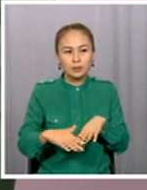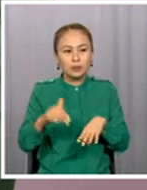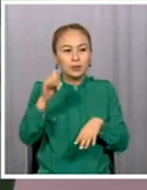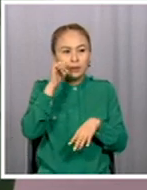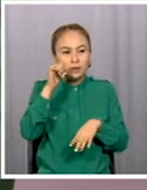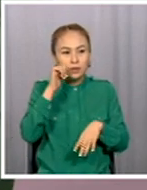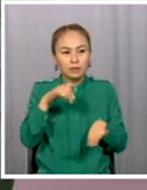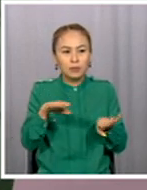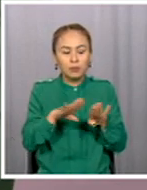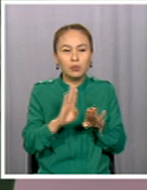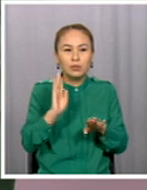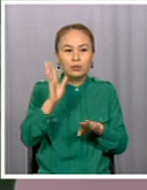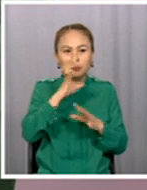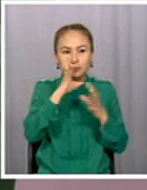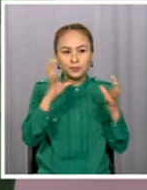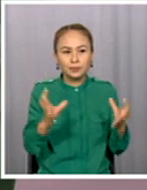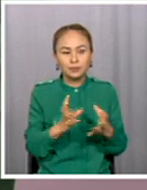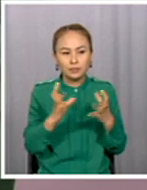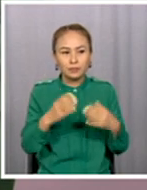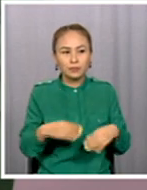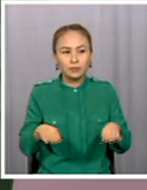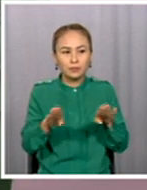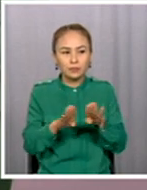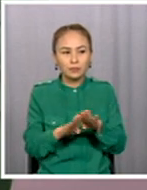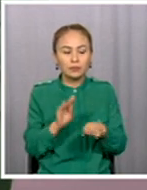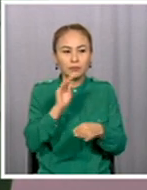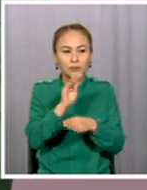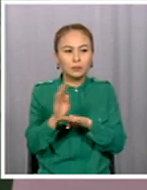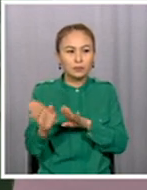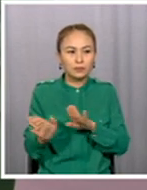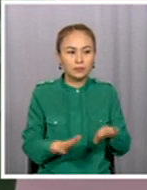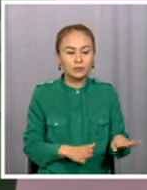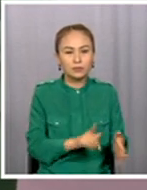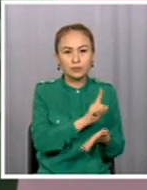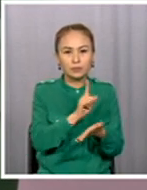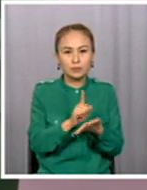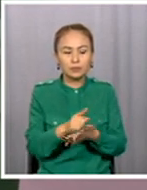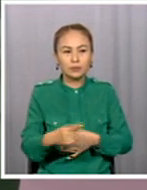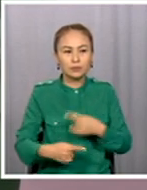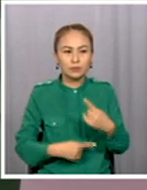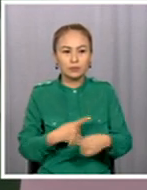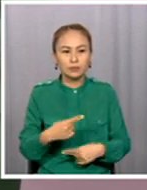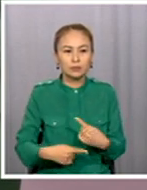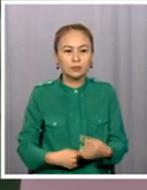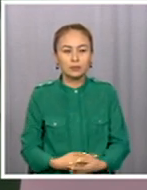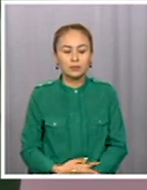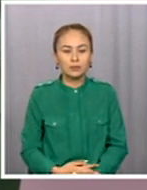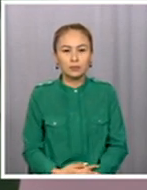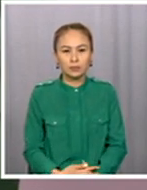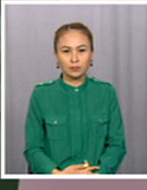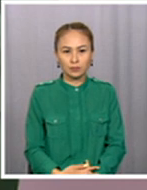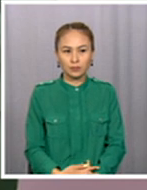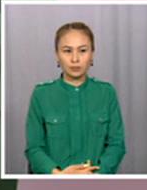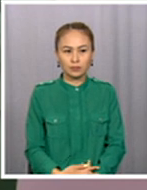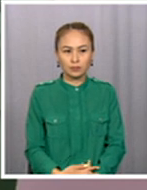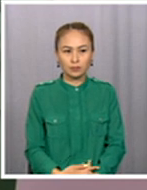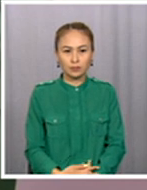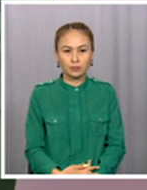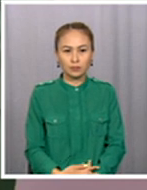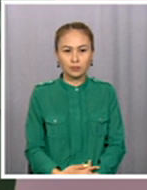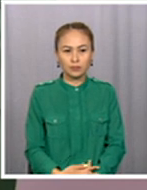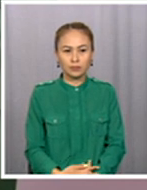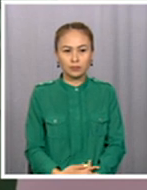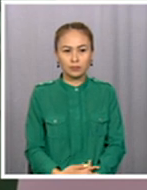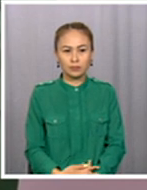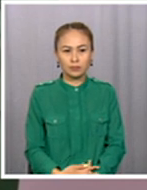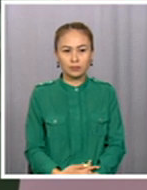Еліміздің ертеңімен болашағын сақтау кейінгі буынға аманат. Балалар,